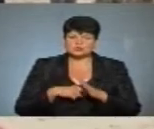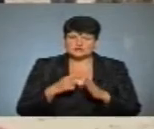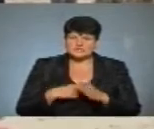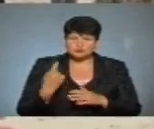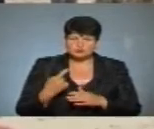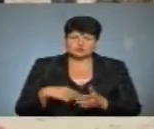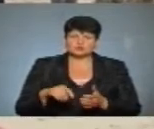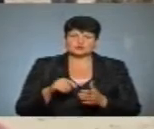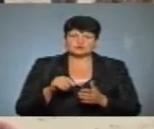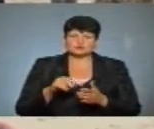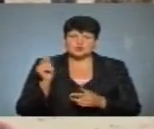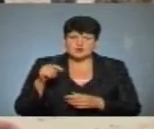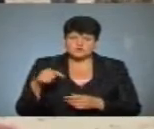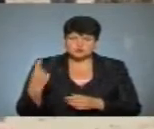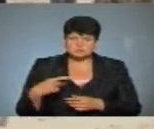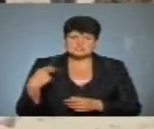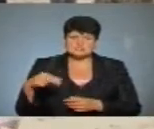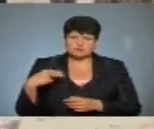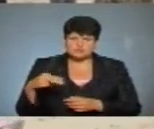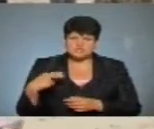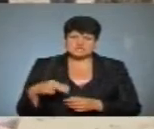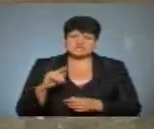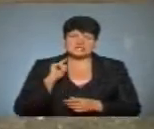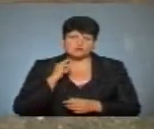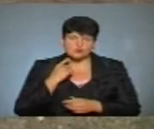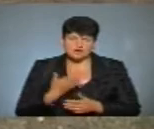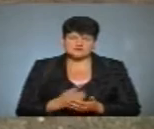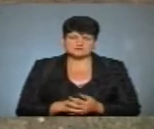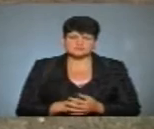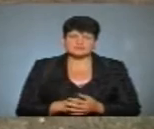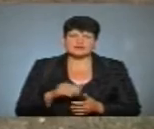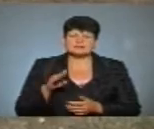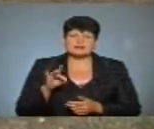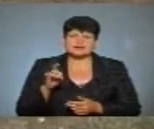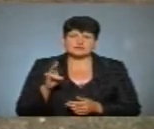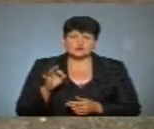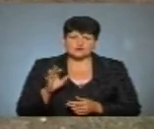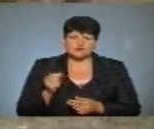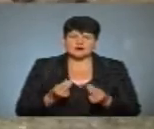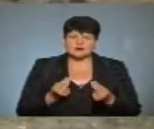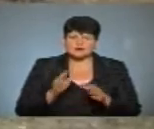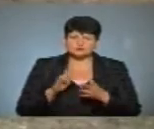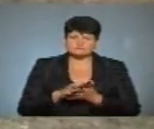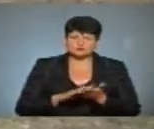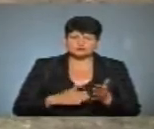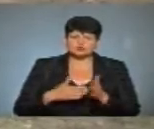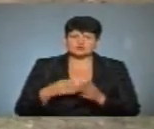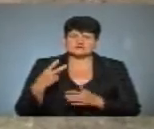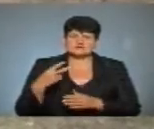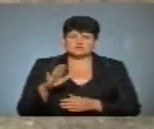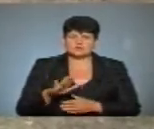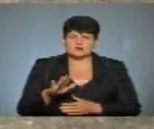є учасники з Луганської області, Запоріжжя, Кіровоградська. Теренова гра «Гурби Антонівці» триватиме до 20